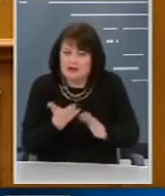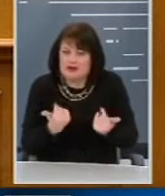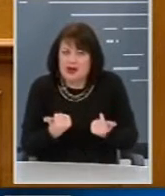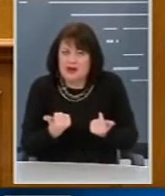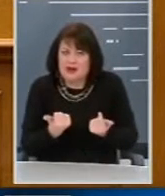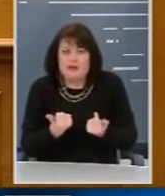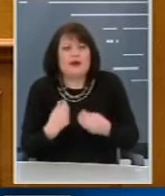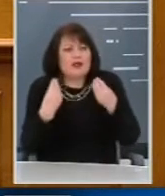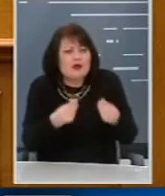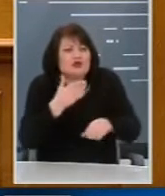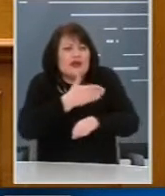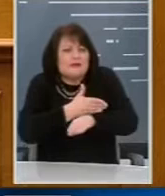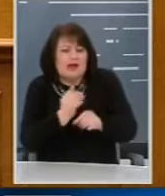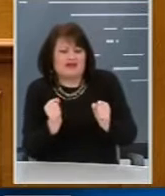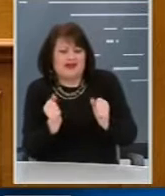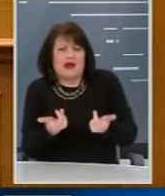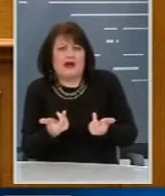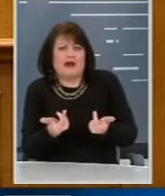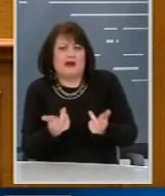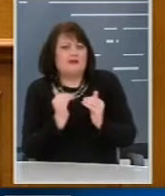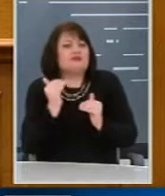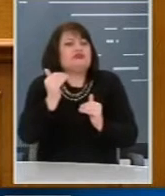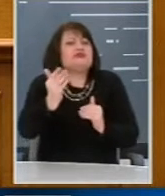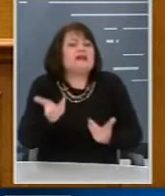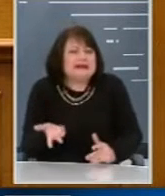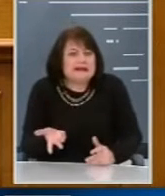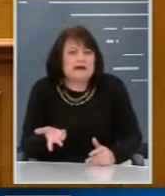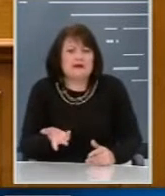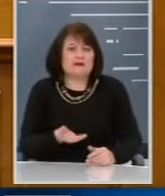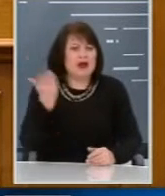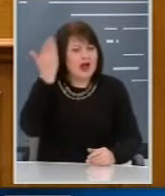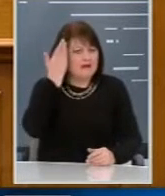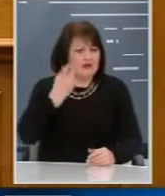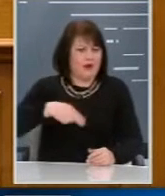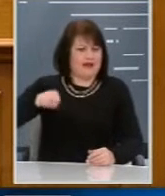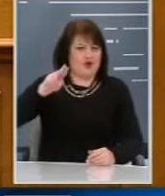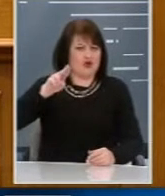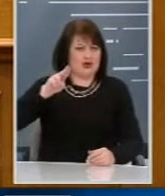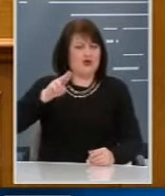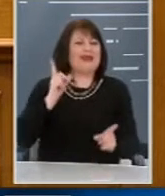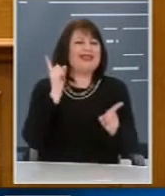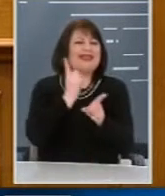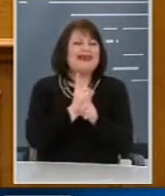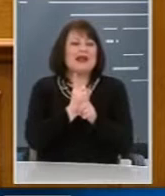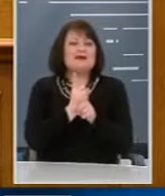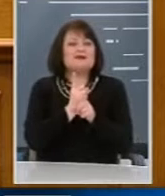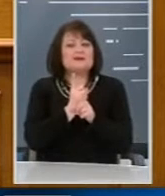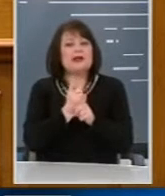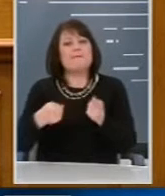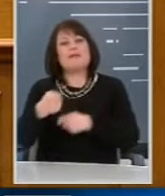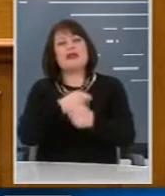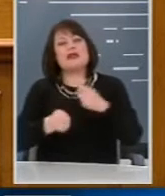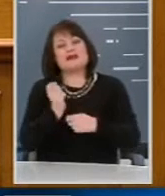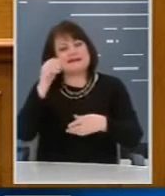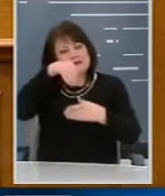εμπράγματες εξασφαλίσεις, υψηλές προβλέψεις, ακριβό επιτόκιο και κυρίως συμμετοχή των επιχειρήσεων